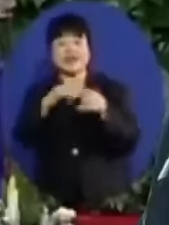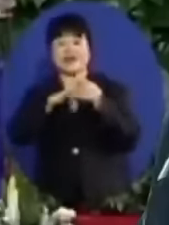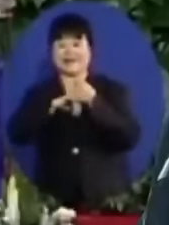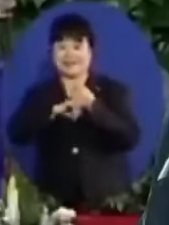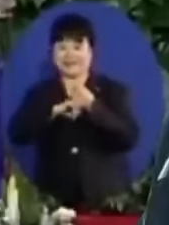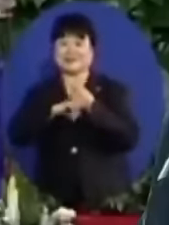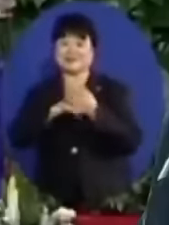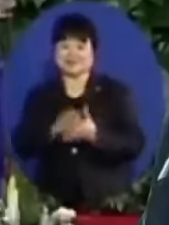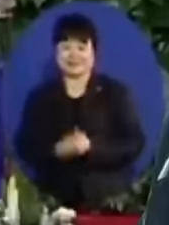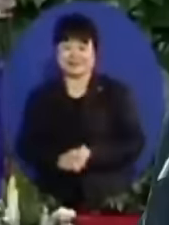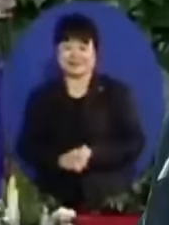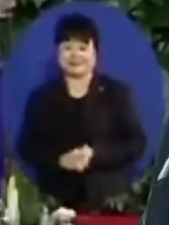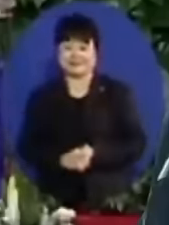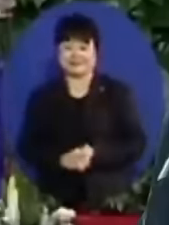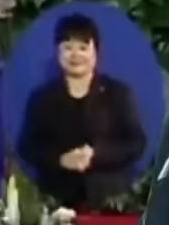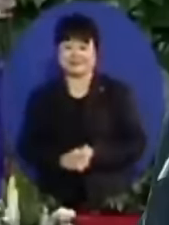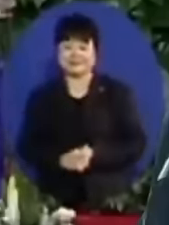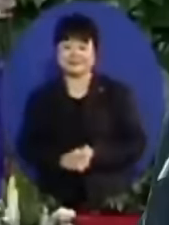열릴 것이니,